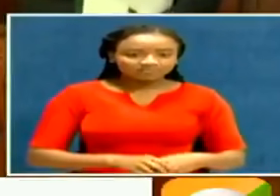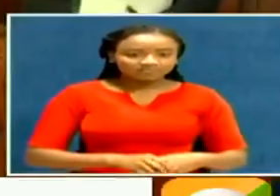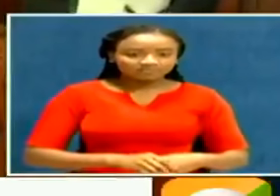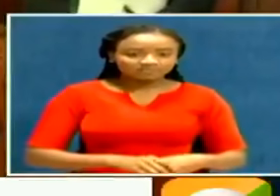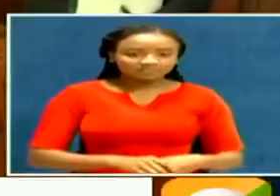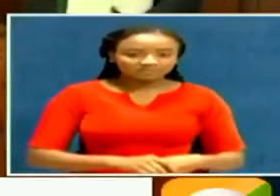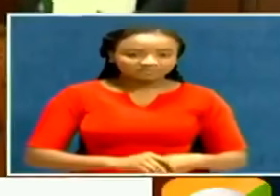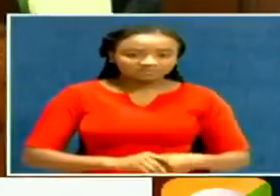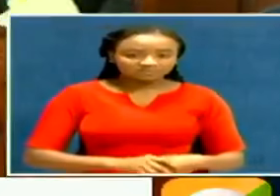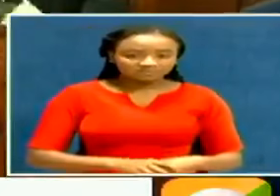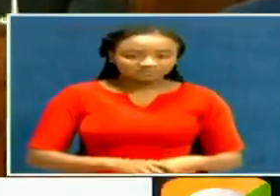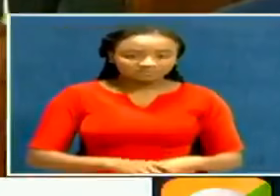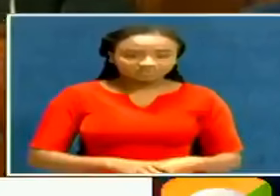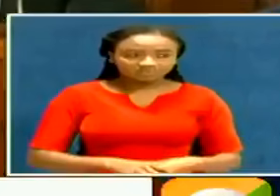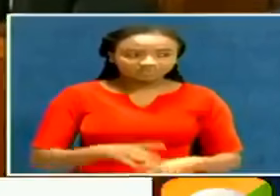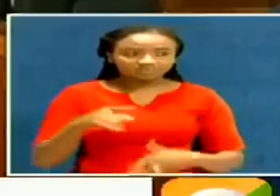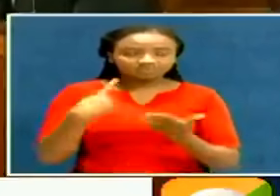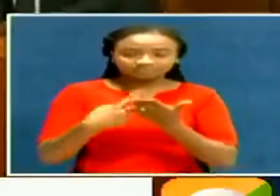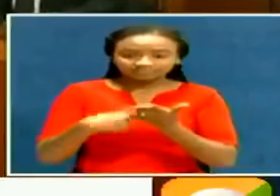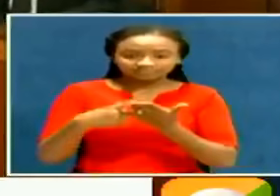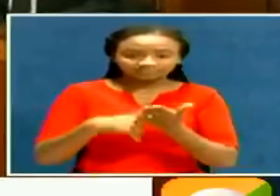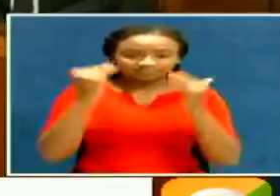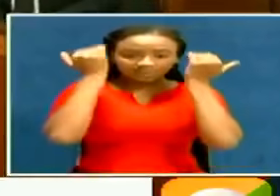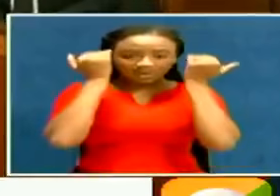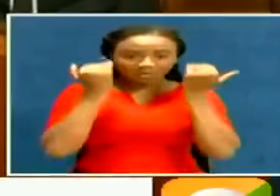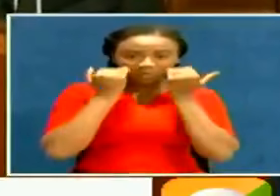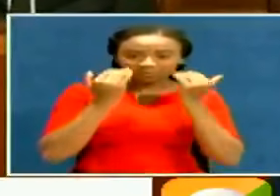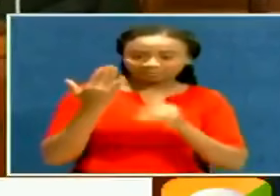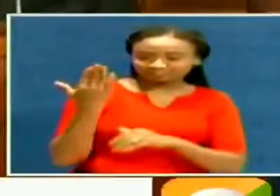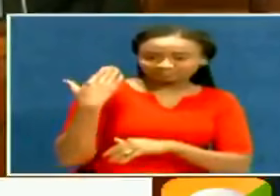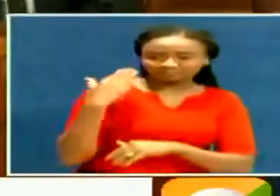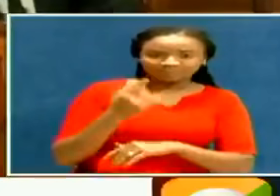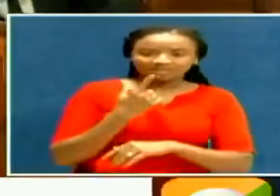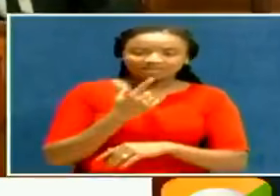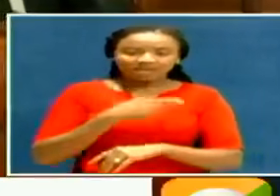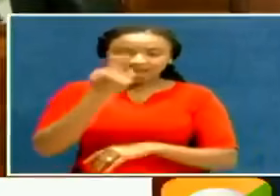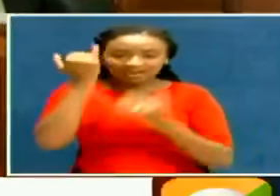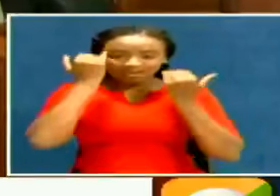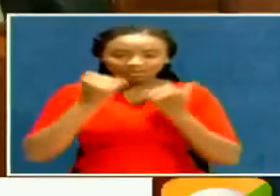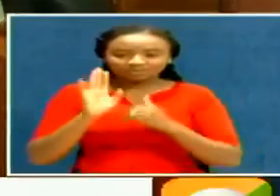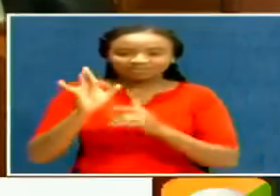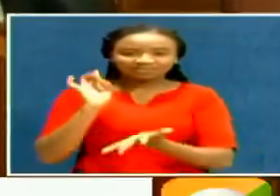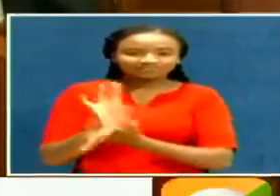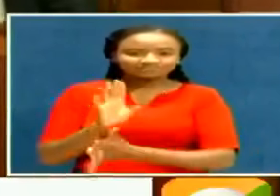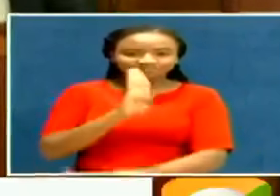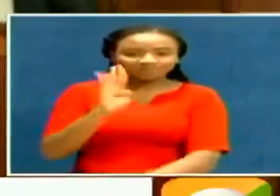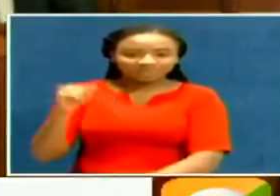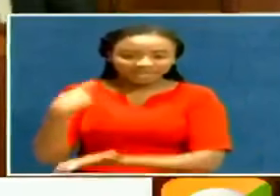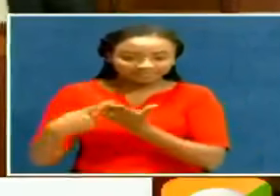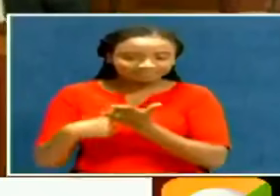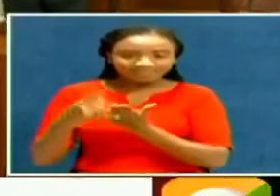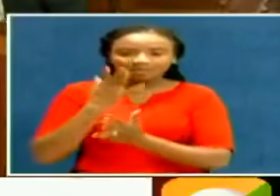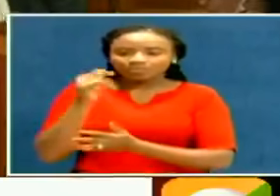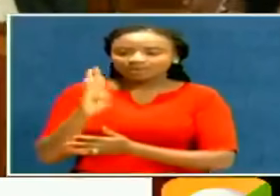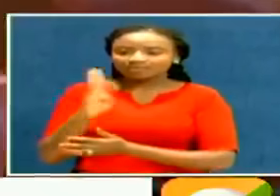kujieleza kuhusu uamuzi wa mahakama kuu wiki iliyopita uliofutilia mbali mchakato wa BBI uliopendekeza mabadiliko ya